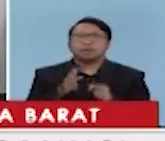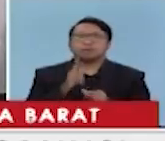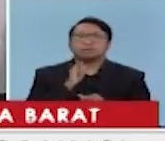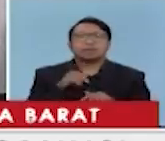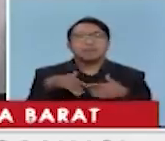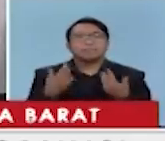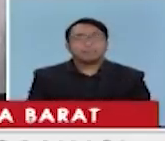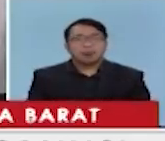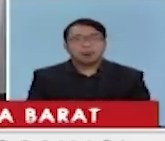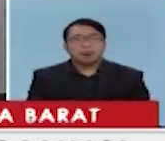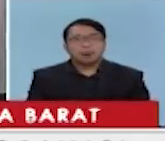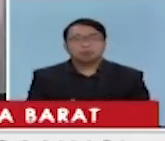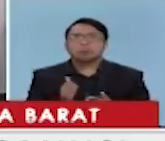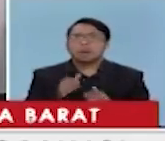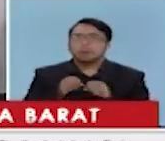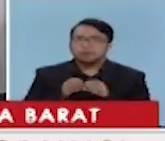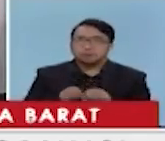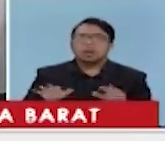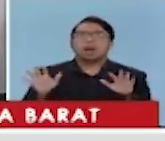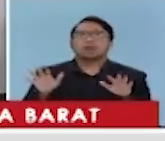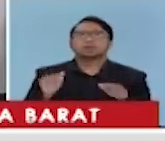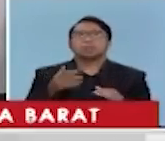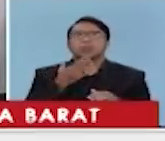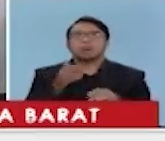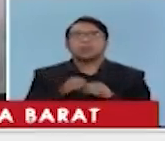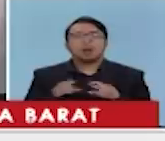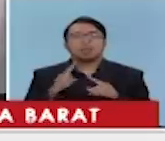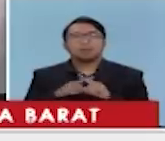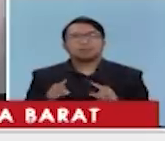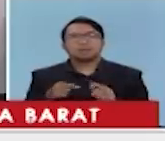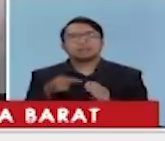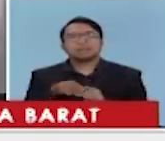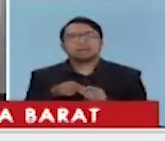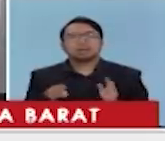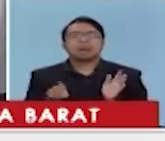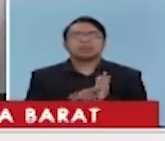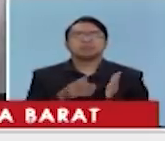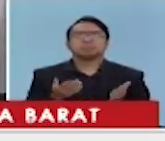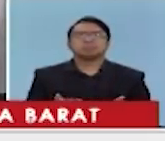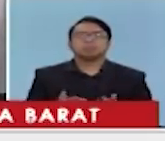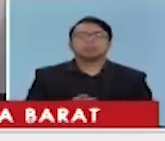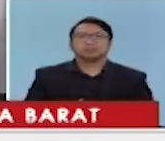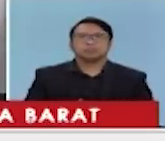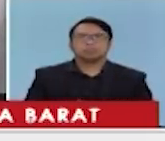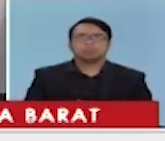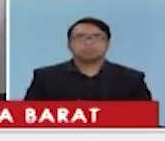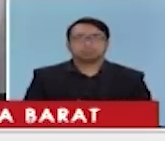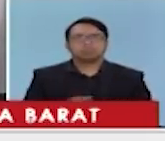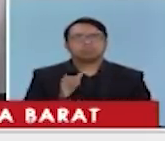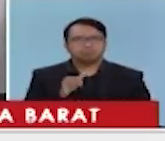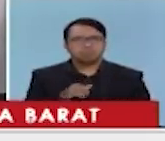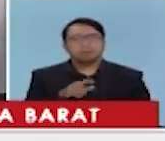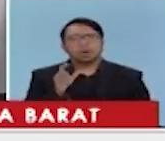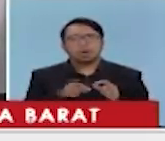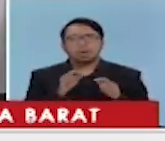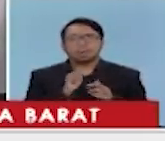ya, memang viral tanpa memberikan betul efek negatif kepada masyarakat? Ya, ini jadi sebetulnya mereka tidak melihat negatif positif, tetapi